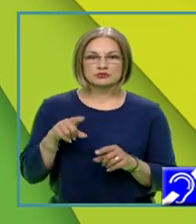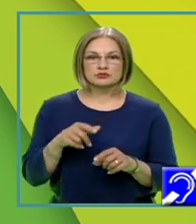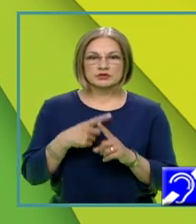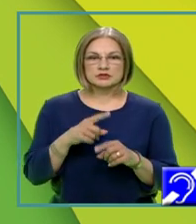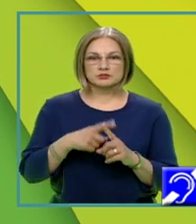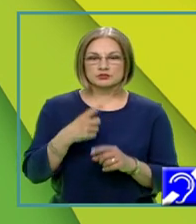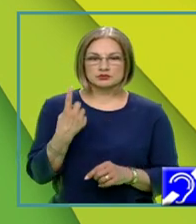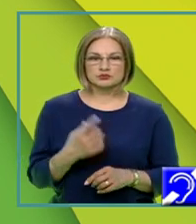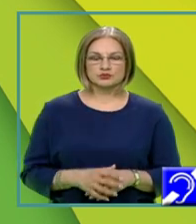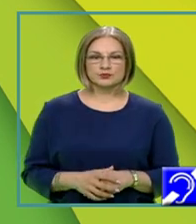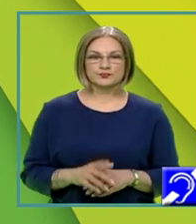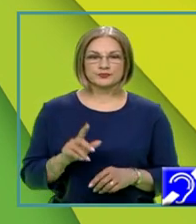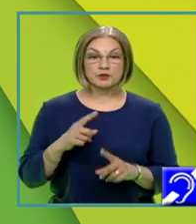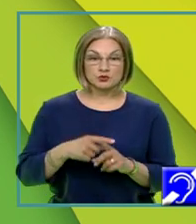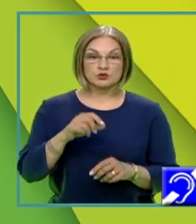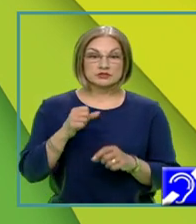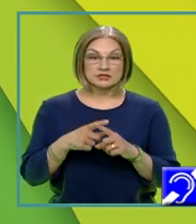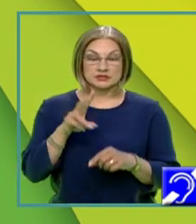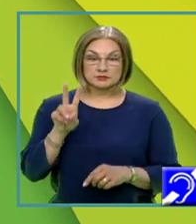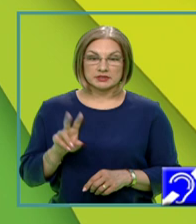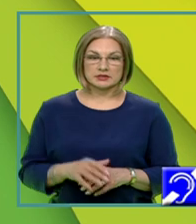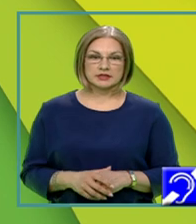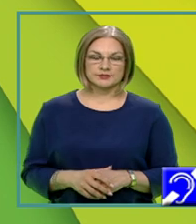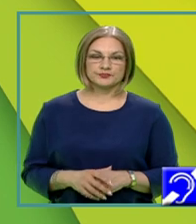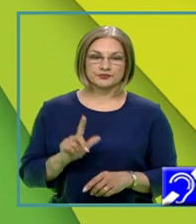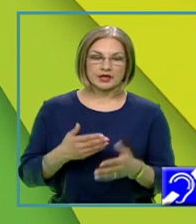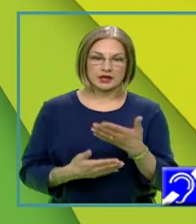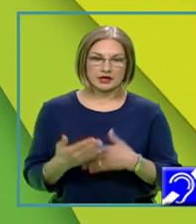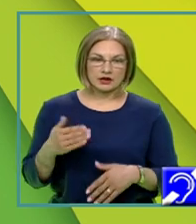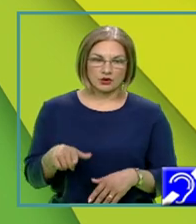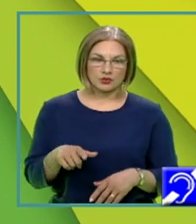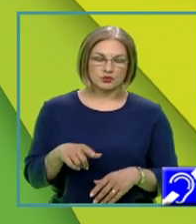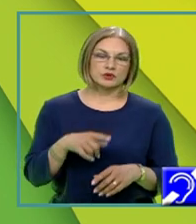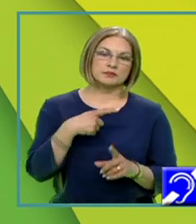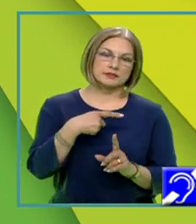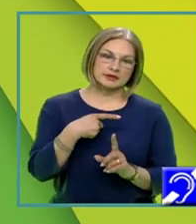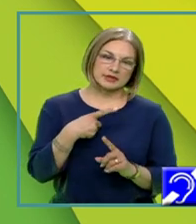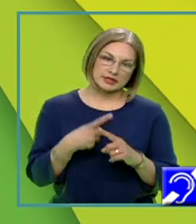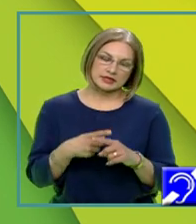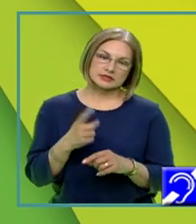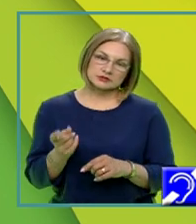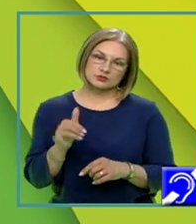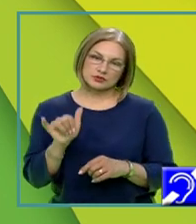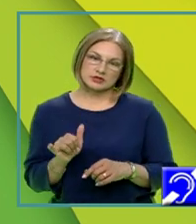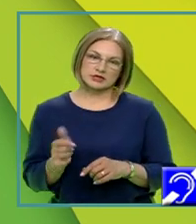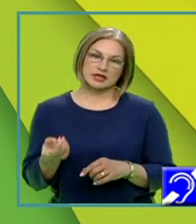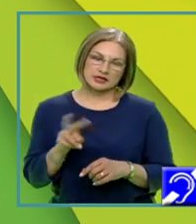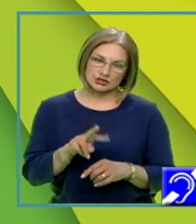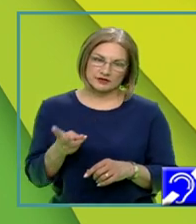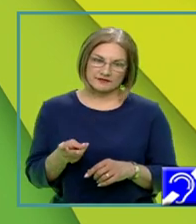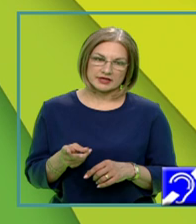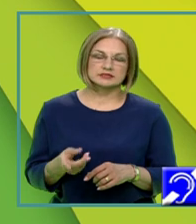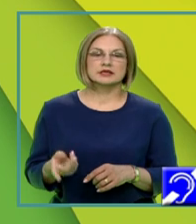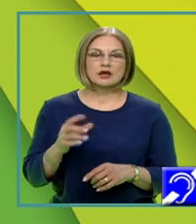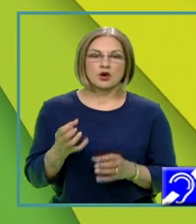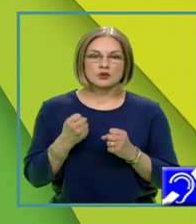pătrat care Dacă vom înlocui în definiția legi de compoziție x cu y și y cu X vom obține